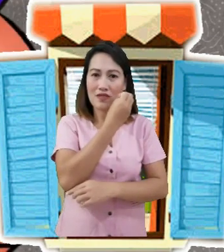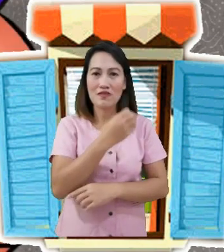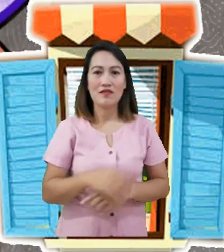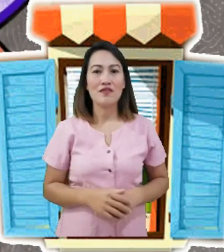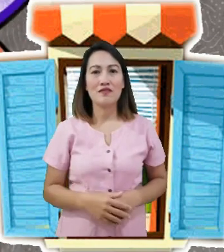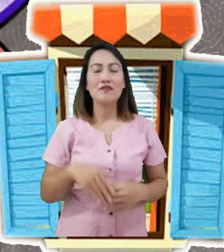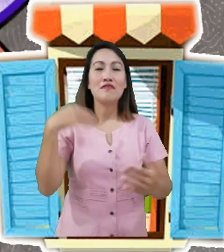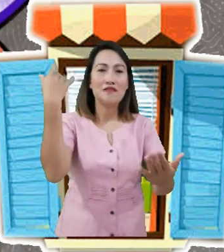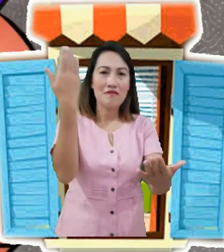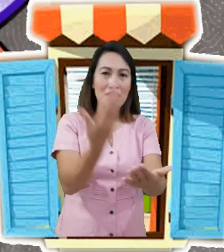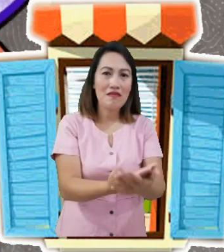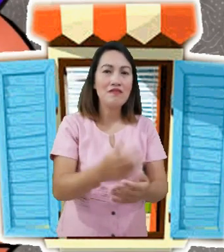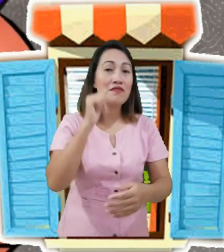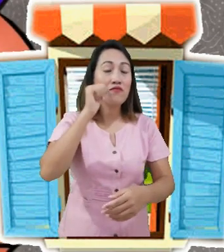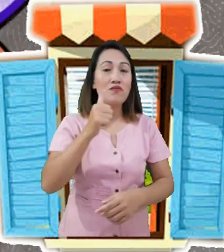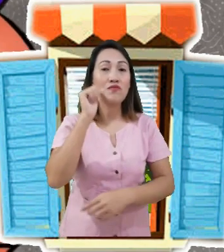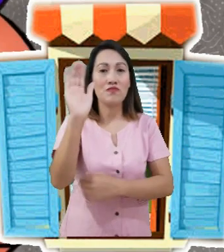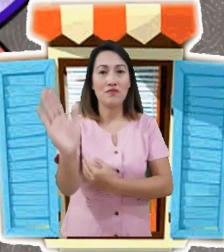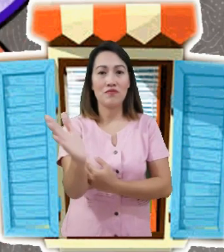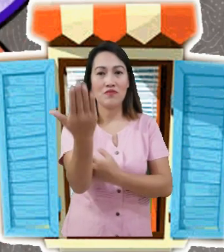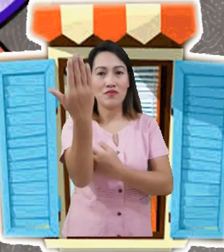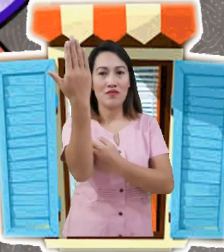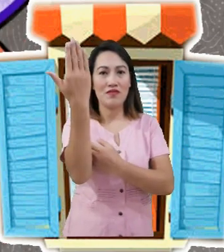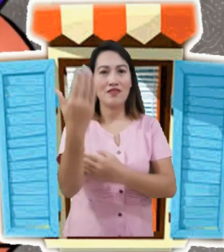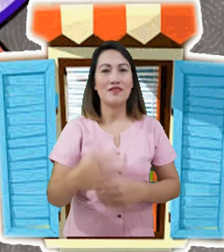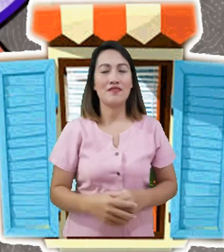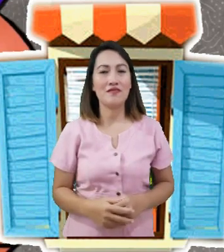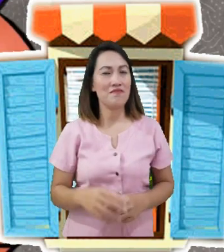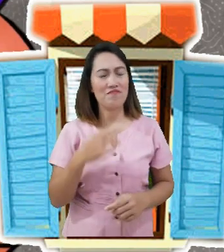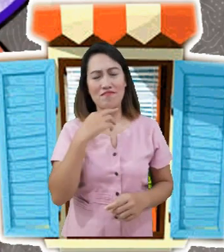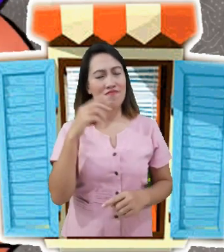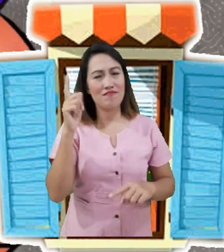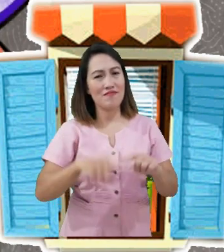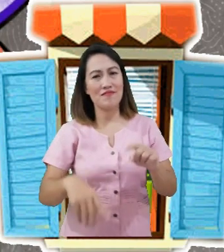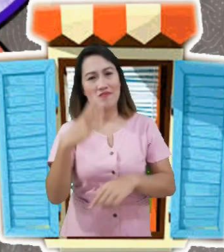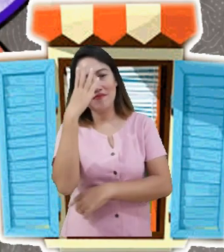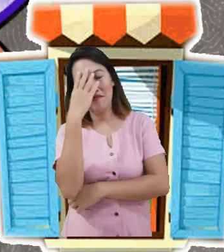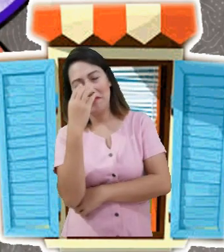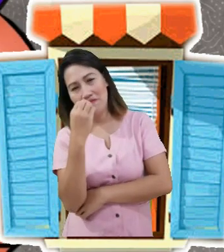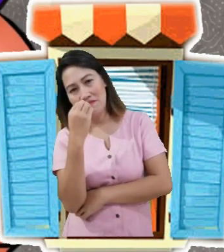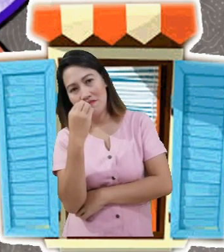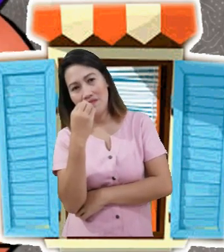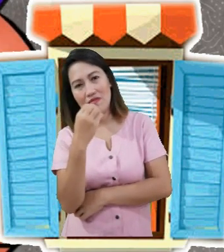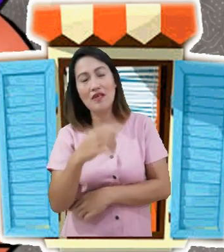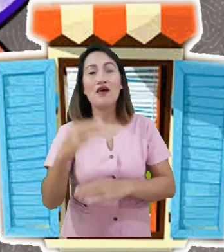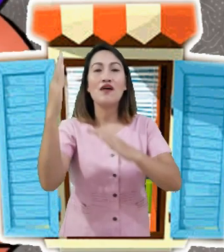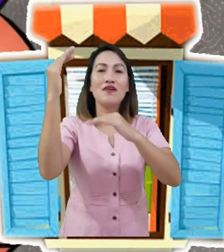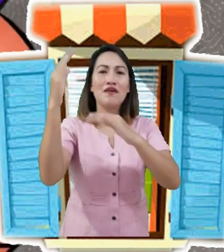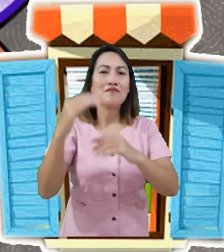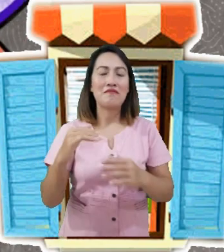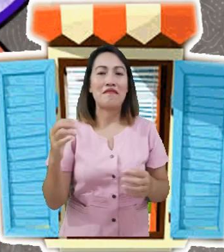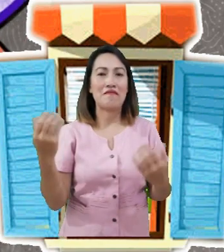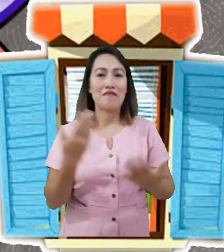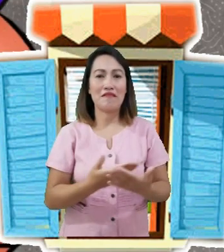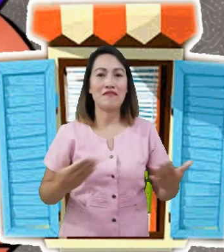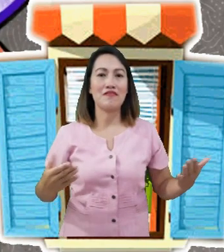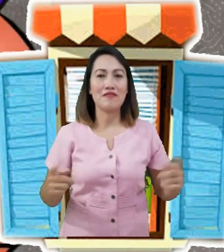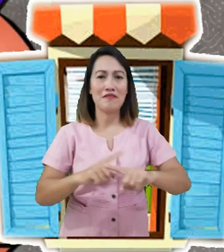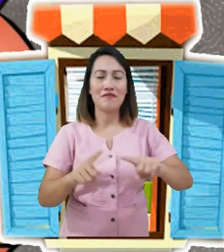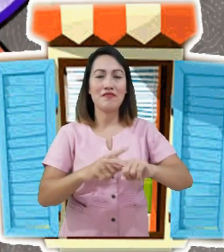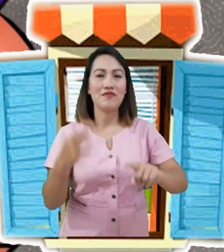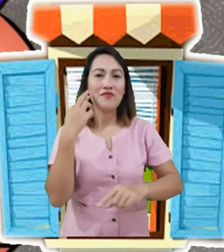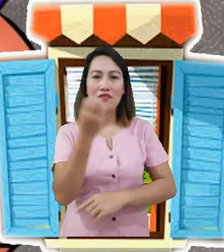umaga. Hindi na tuloy ako makatulog. Sana ang bagay na kakaiba kay Rosario ay hindi isang bagay na